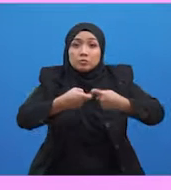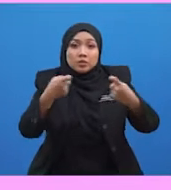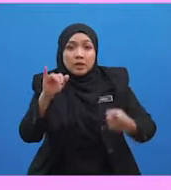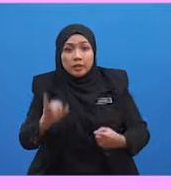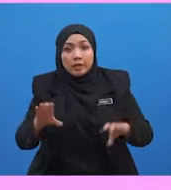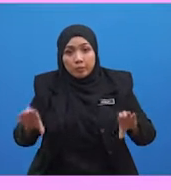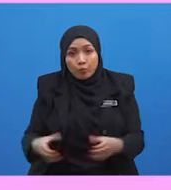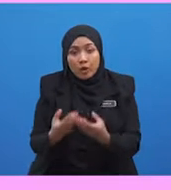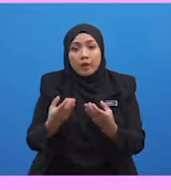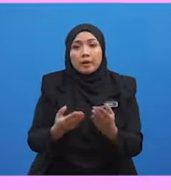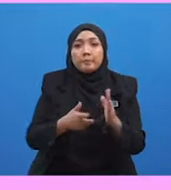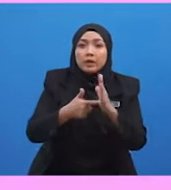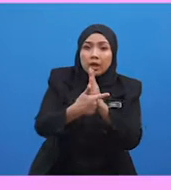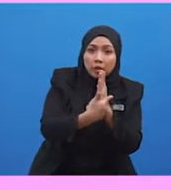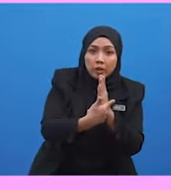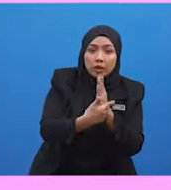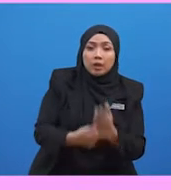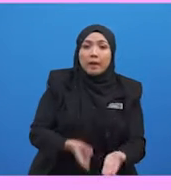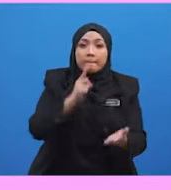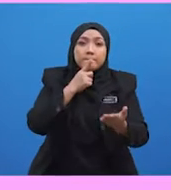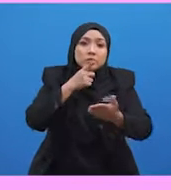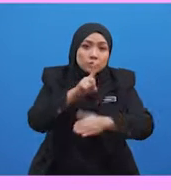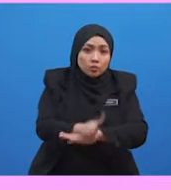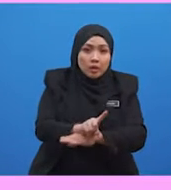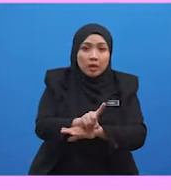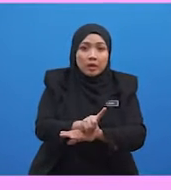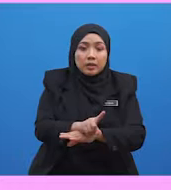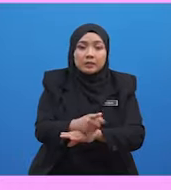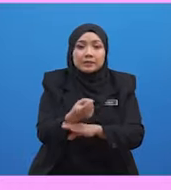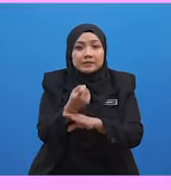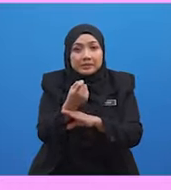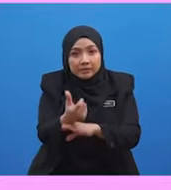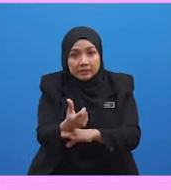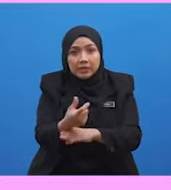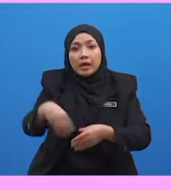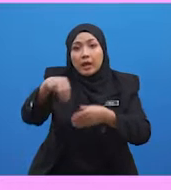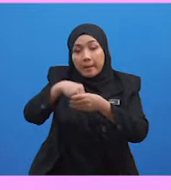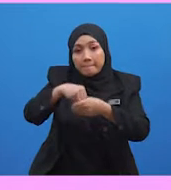melalui persetujuan majoriti dalam masa yang singkat.